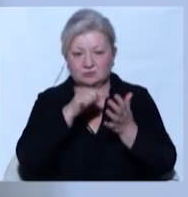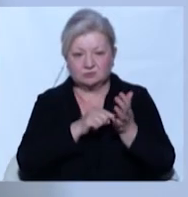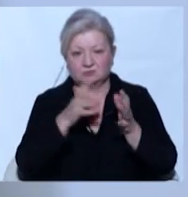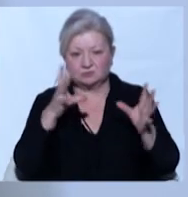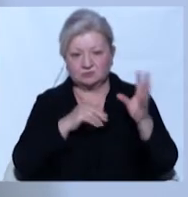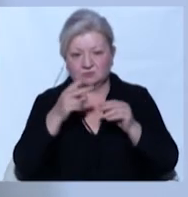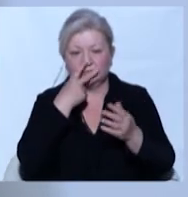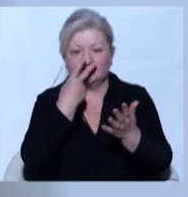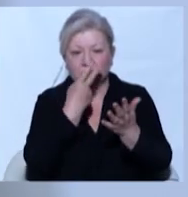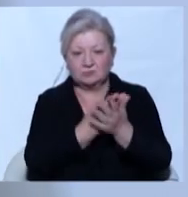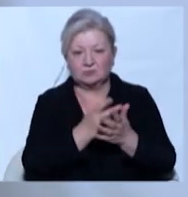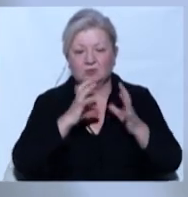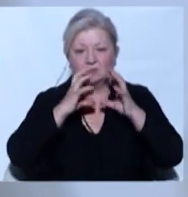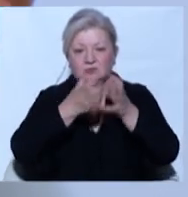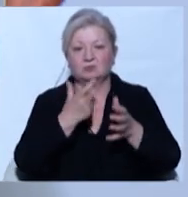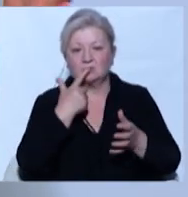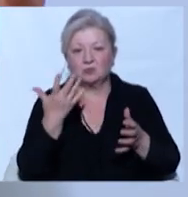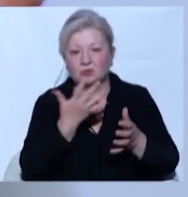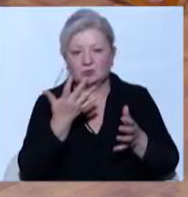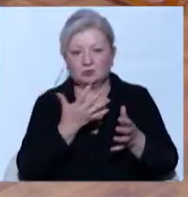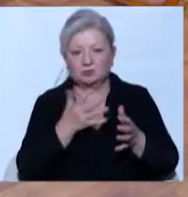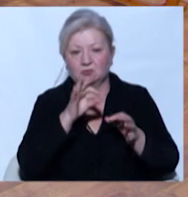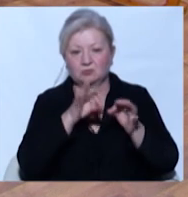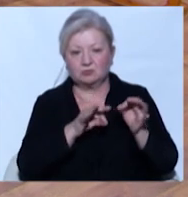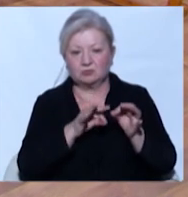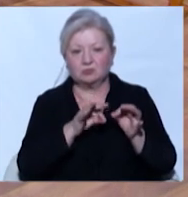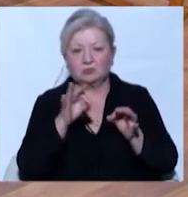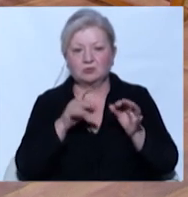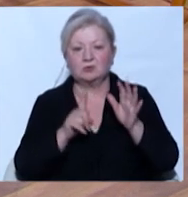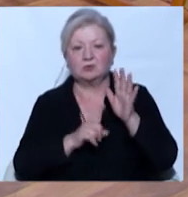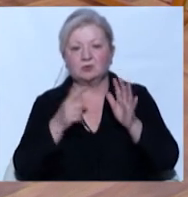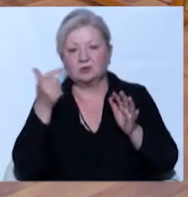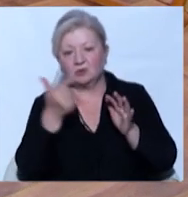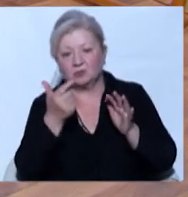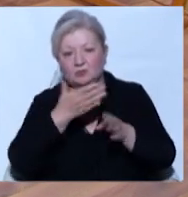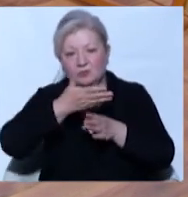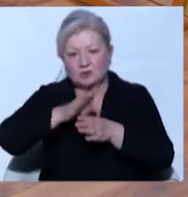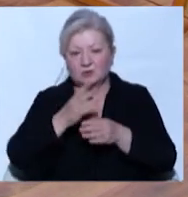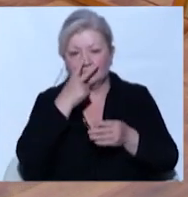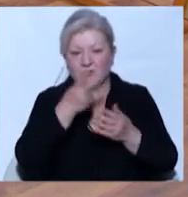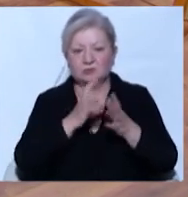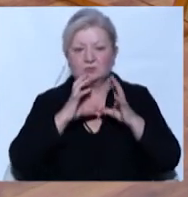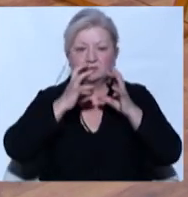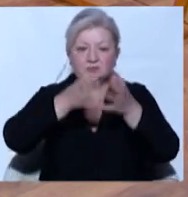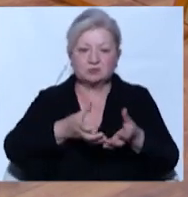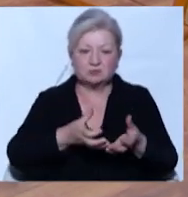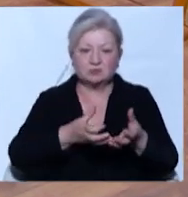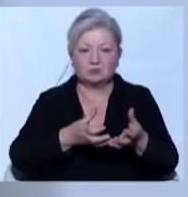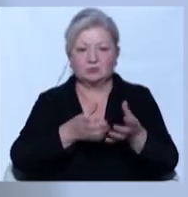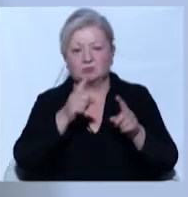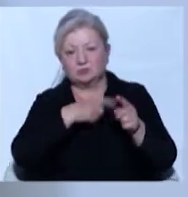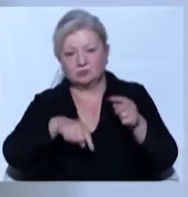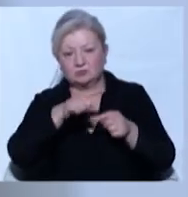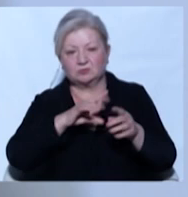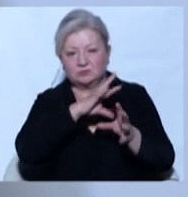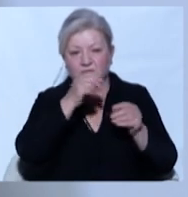და მეჩვენებინა მსოფლიო პოლიტიკური დაწყებული, მსოფლიო პოლიტიკური გეოგრაფიის ნაწილი, მსოფლიო პოლიტიკური რუკიდან მათ შორის